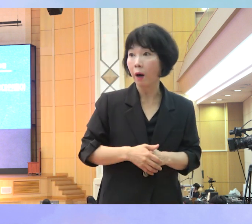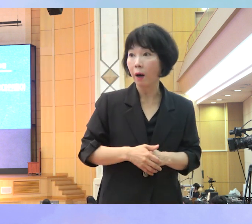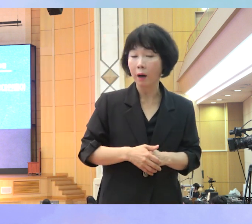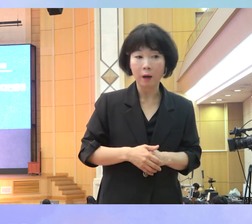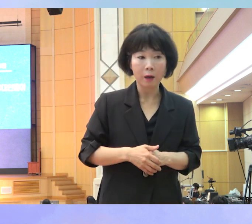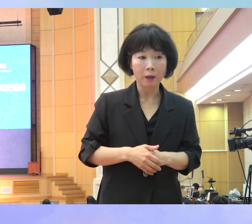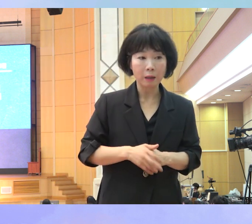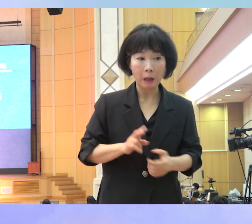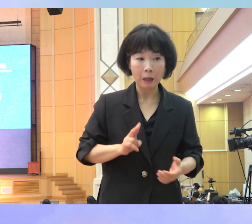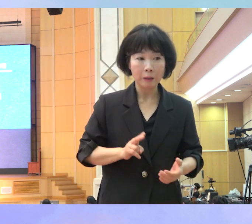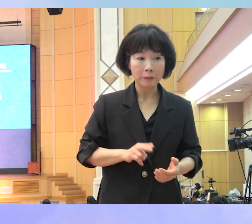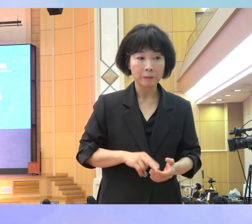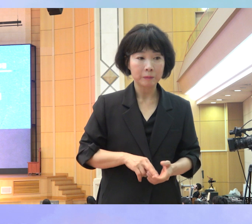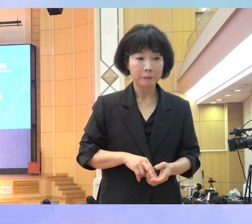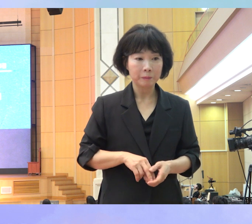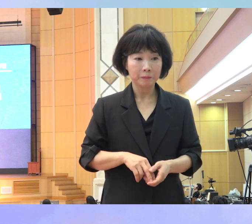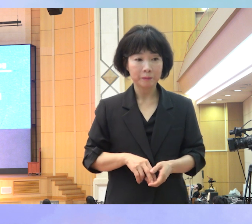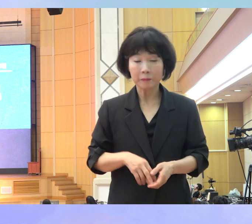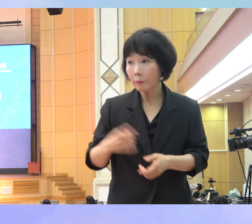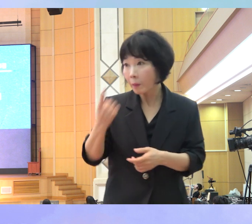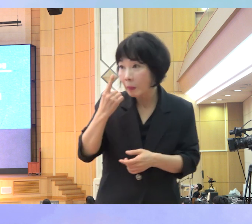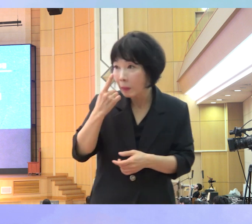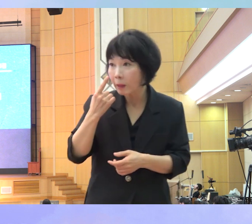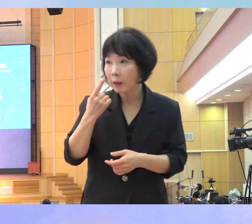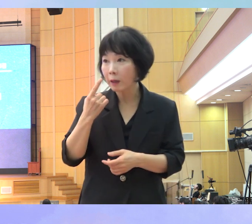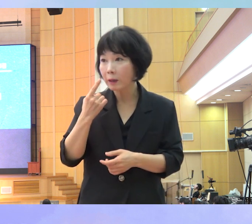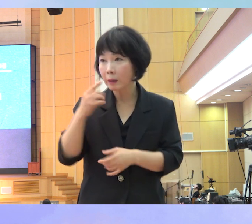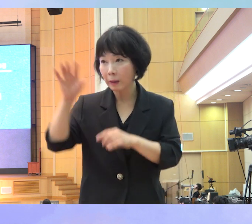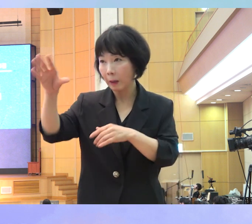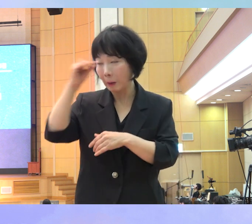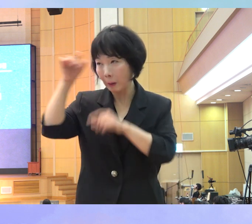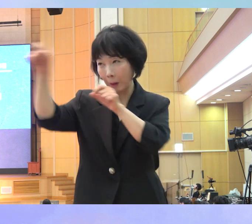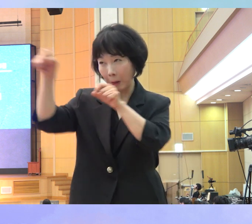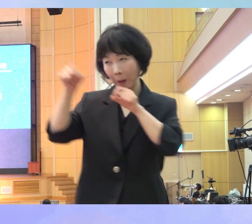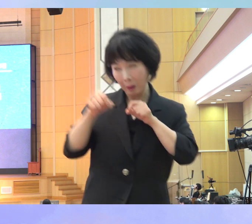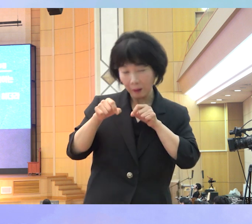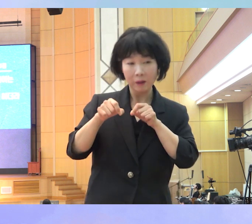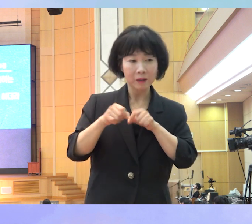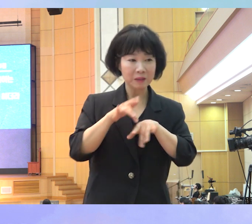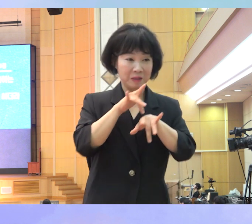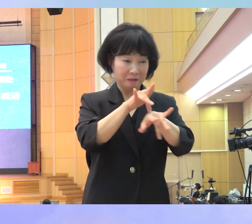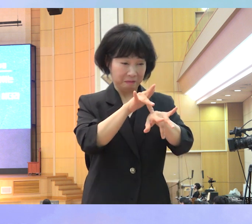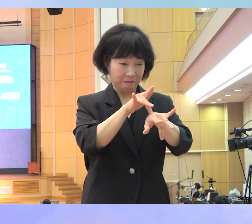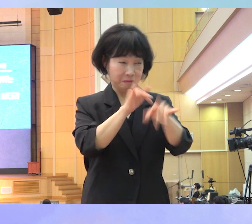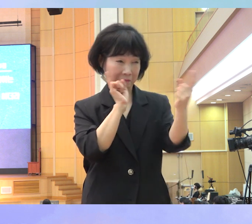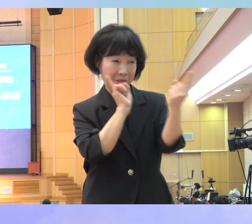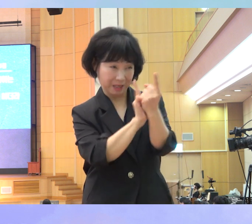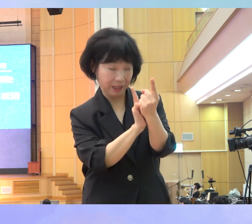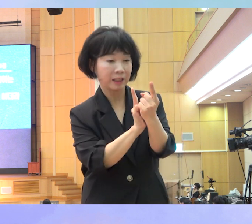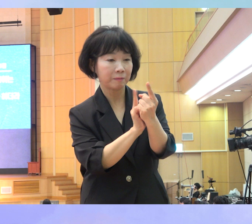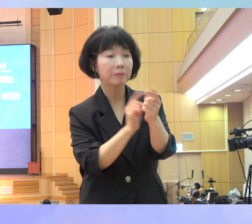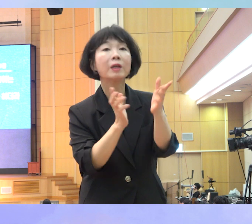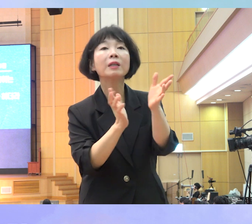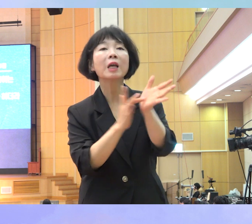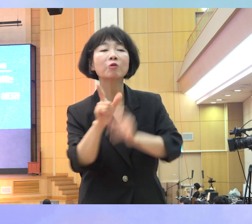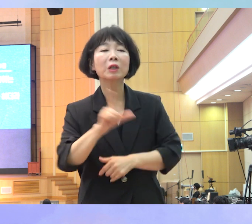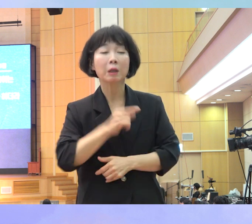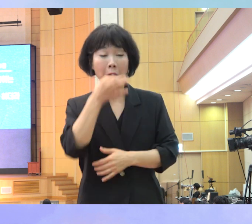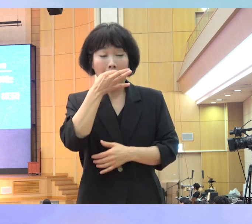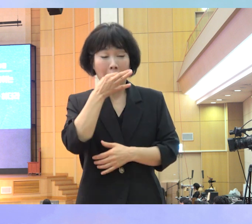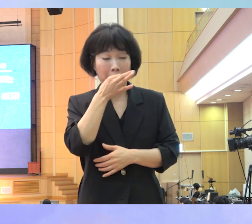유대인들이 시험적으로 악귀 들린 자에 대하여 주 예수 이름을 불러 말하되, 잘 보세요, 주 예수의 이름을 불러